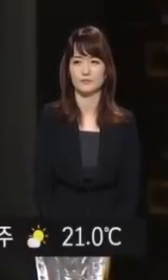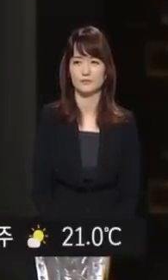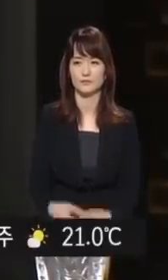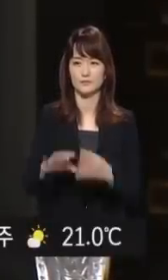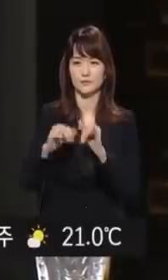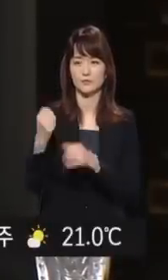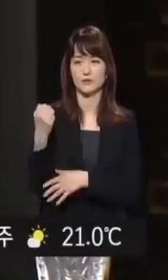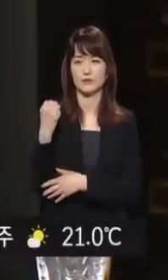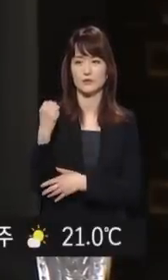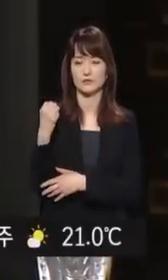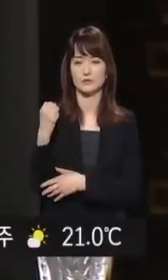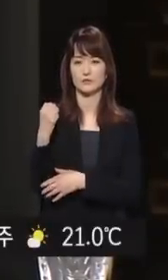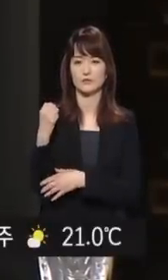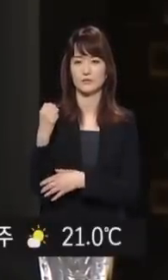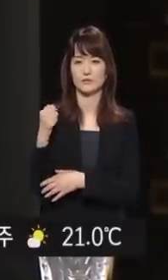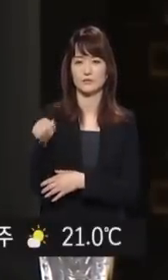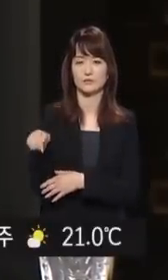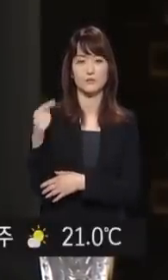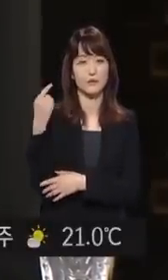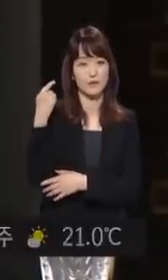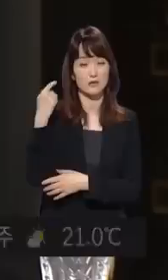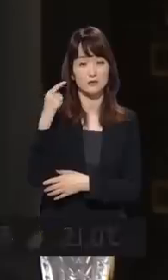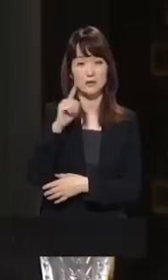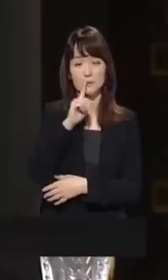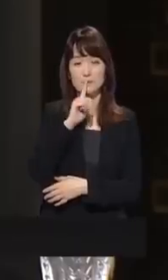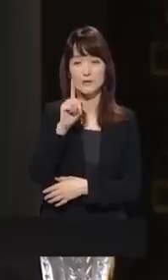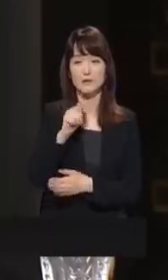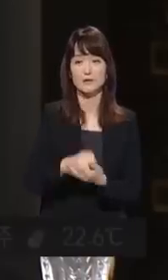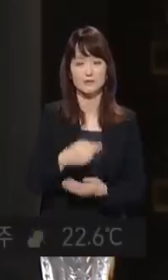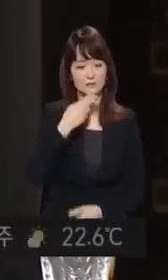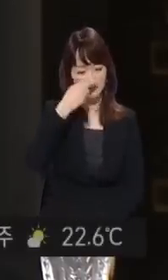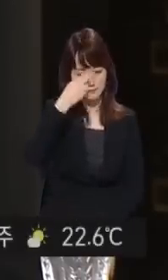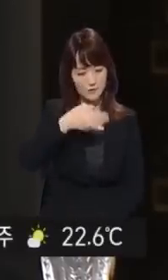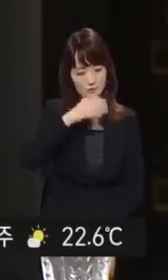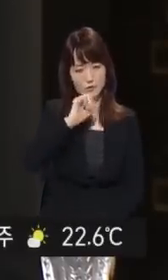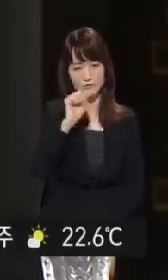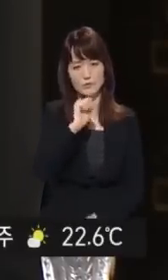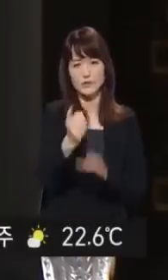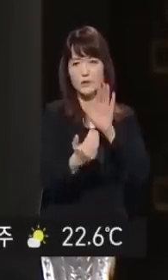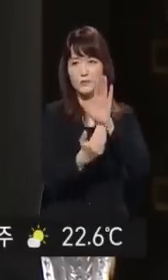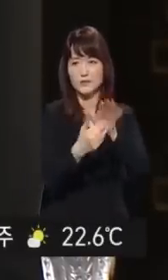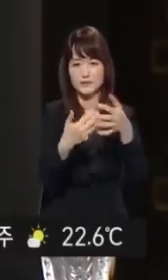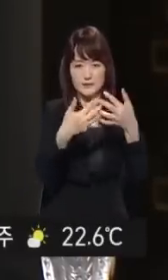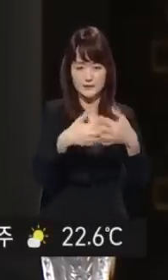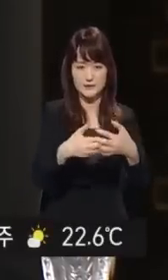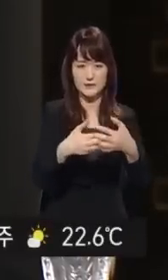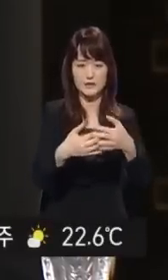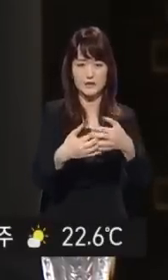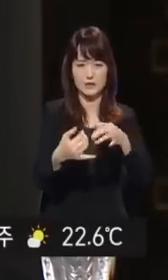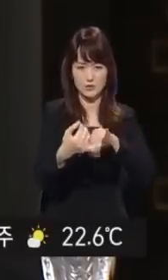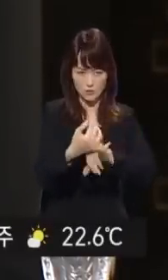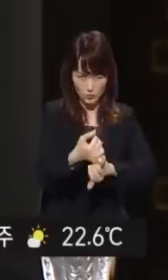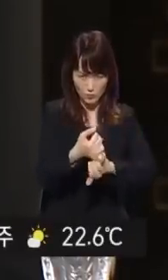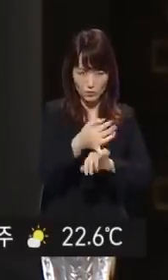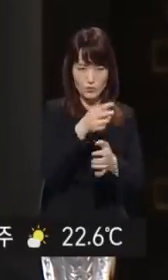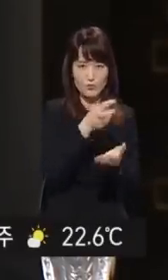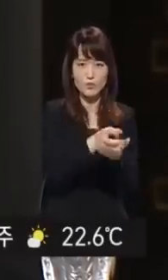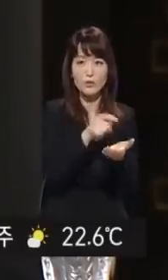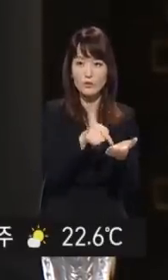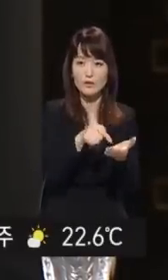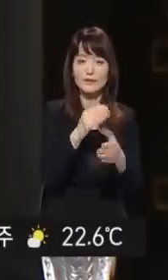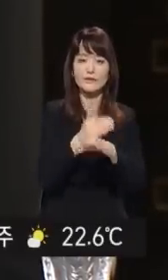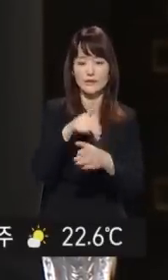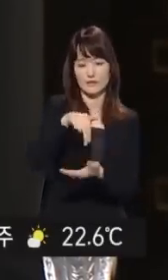국민의 힘에서 말이죠 어제 뭐 그런 얘기를 했습니다 음주운전 방지 장치 의무화법 이거를 당 차원에서